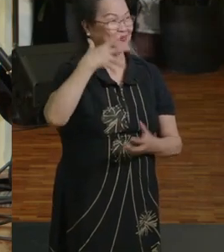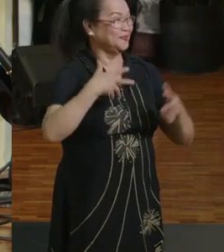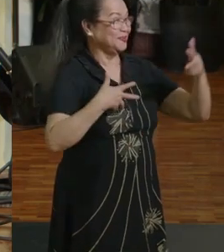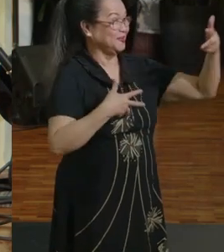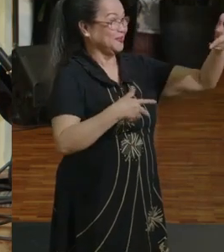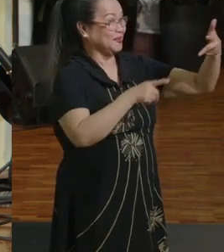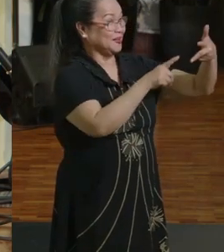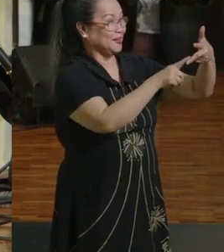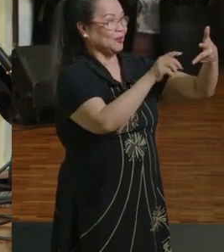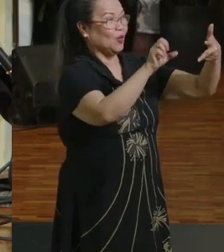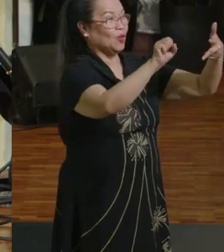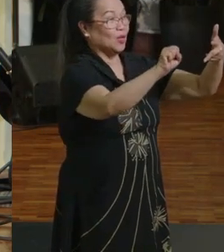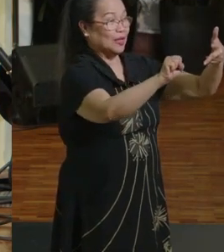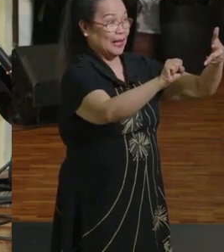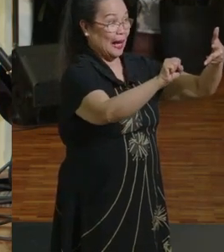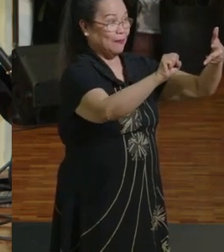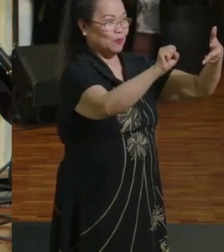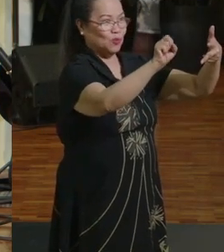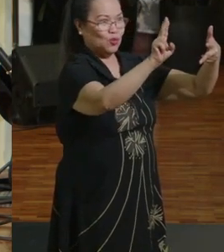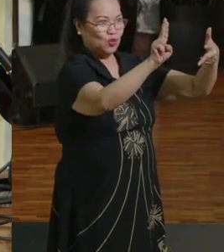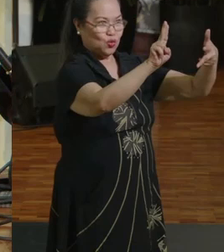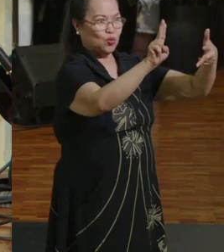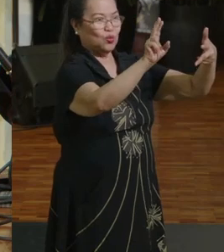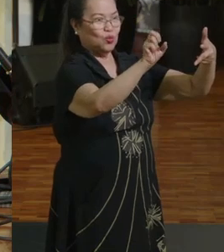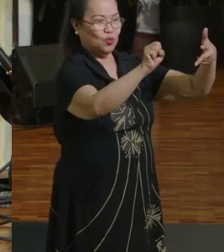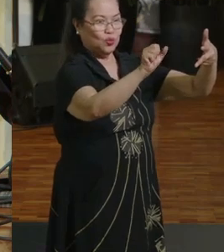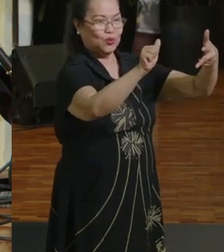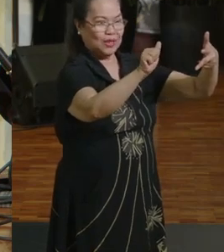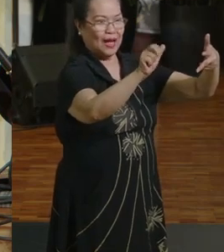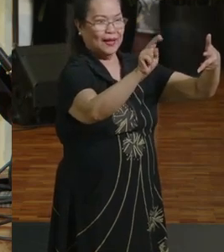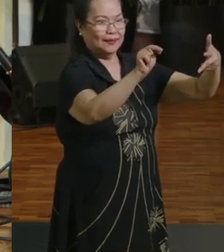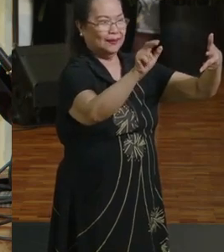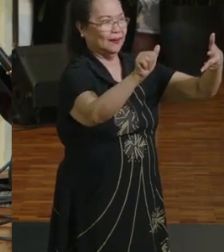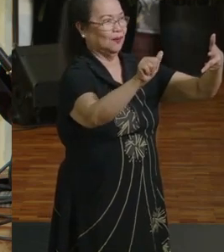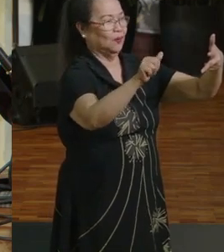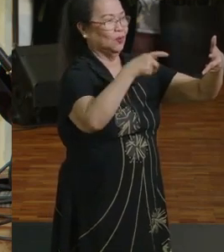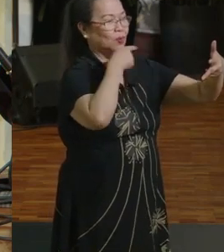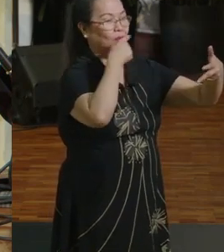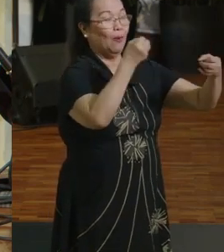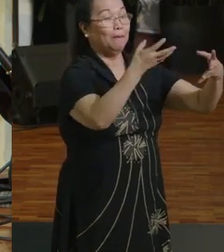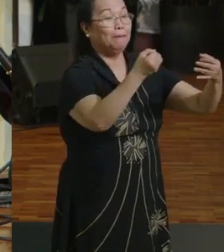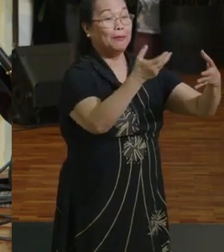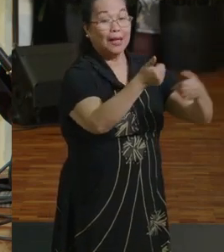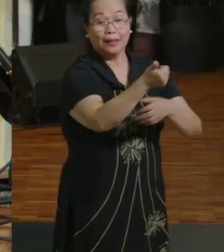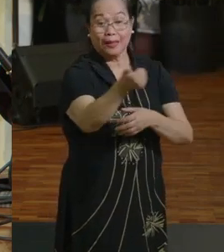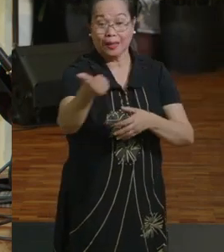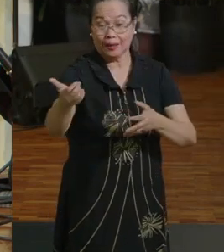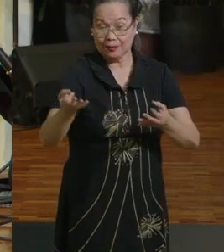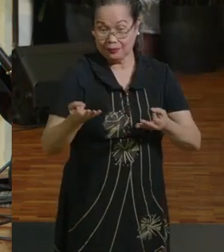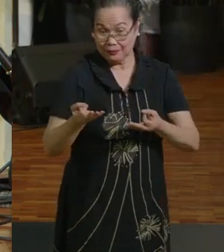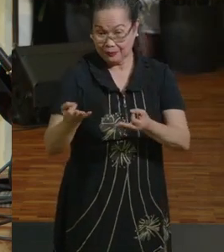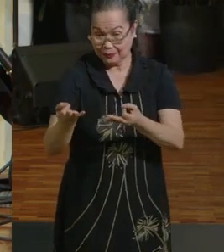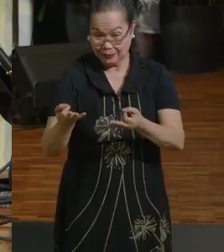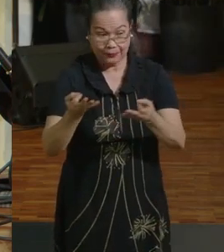Pangatlo, and Susanna and many others who provided for them out of their